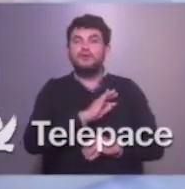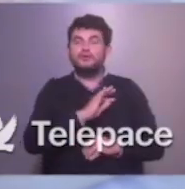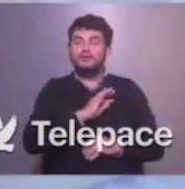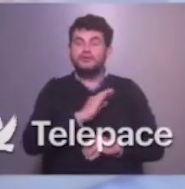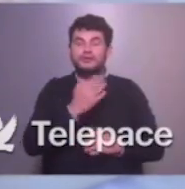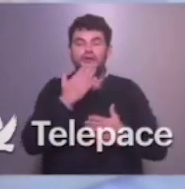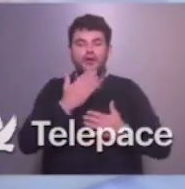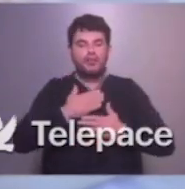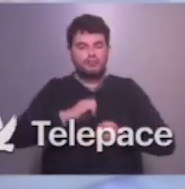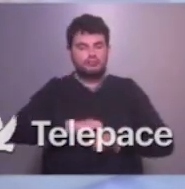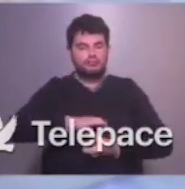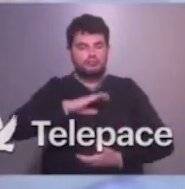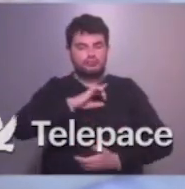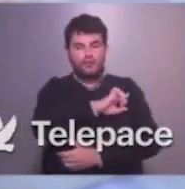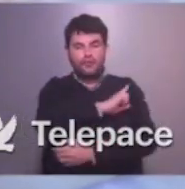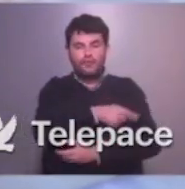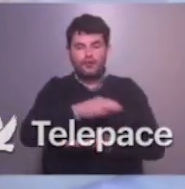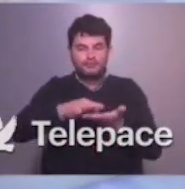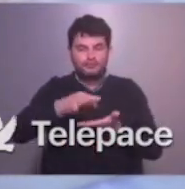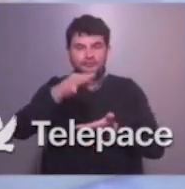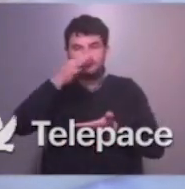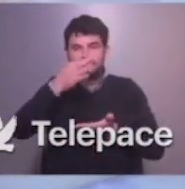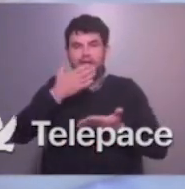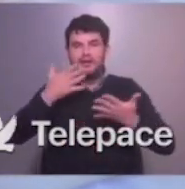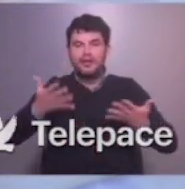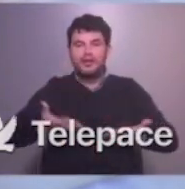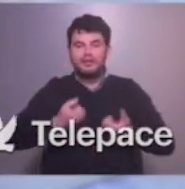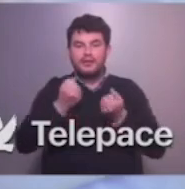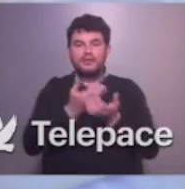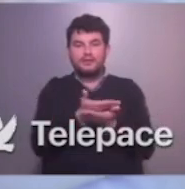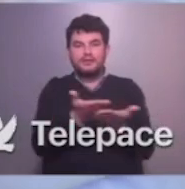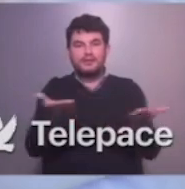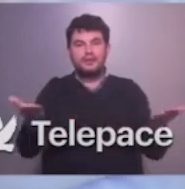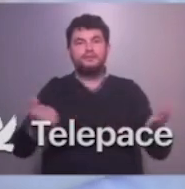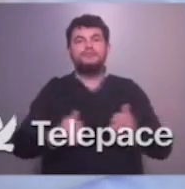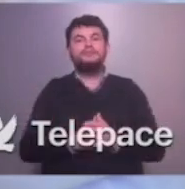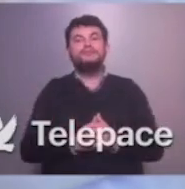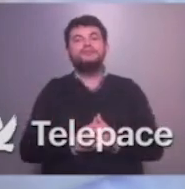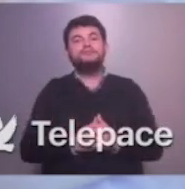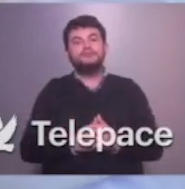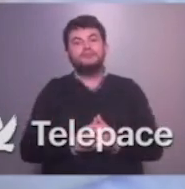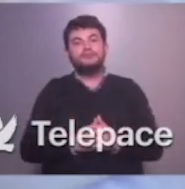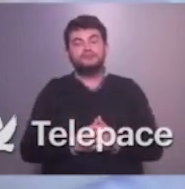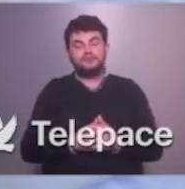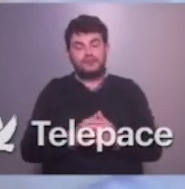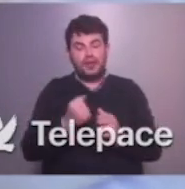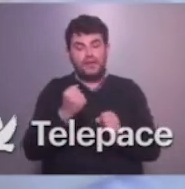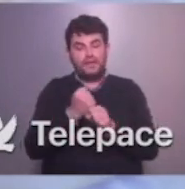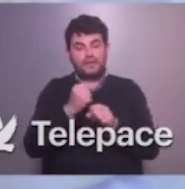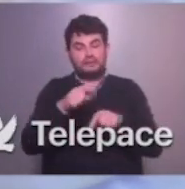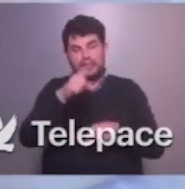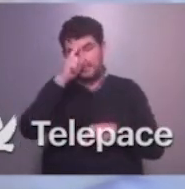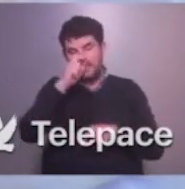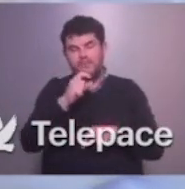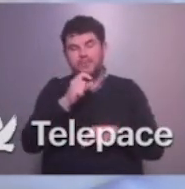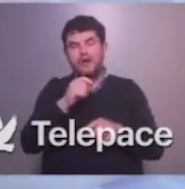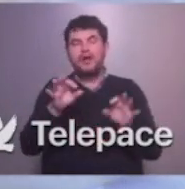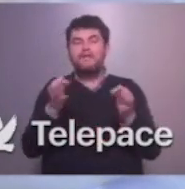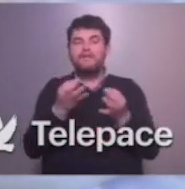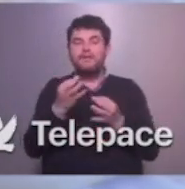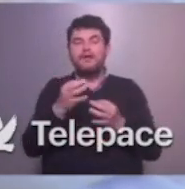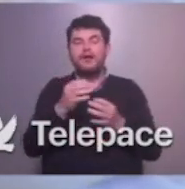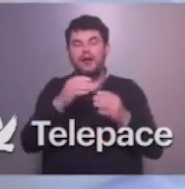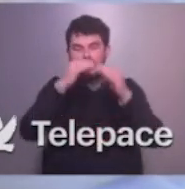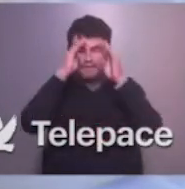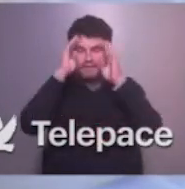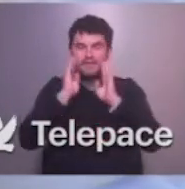Senhor, que nos fortalecestes com o alimento da nossa... Preghiamo. O Signore che ci hai reso partecipi di